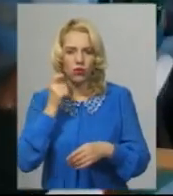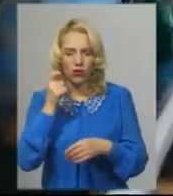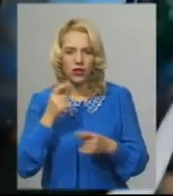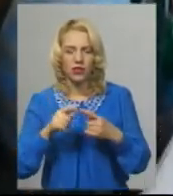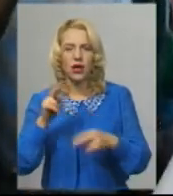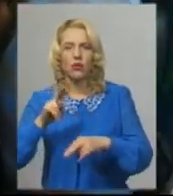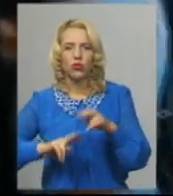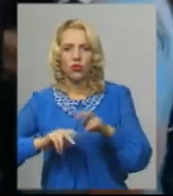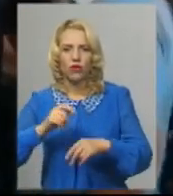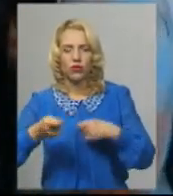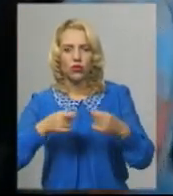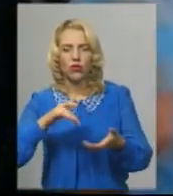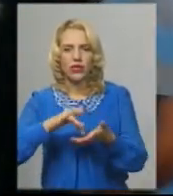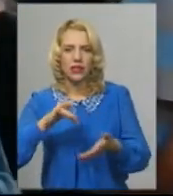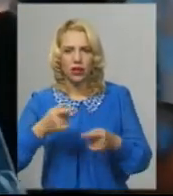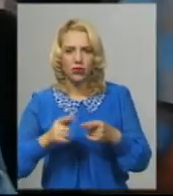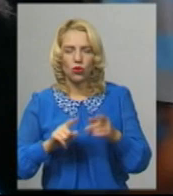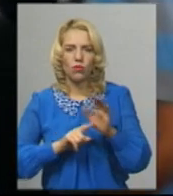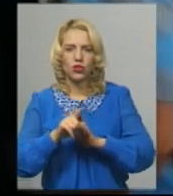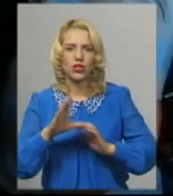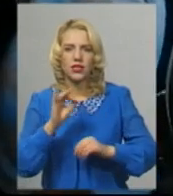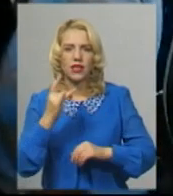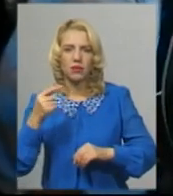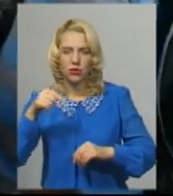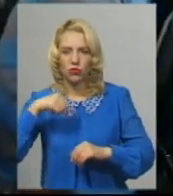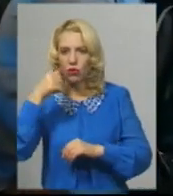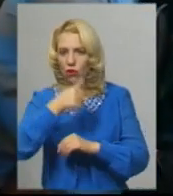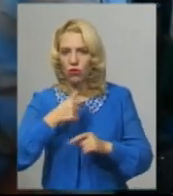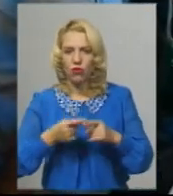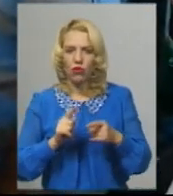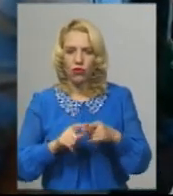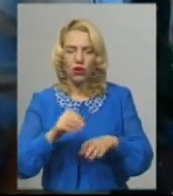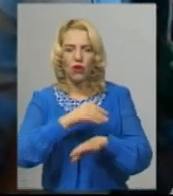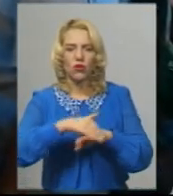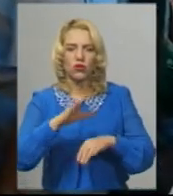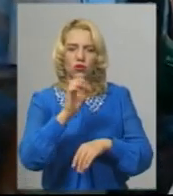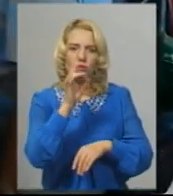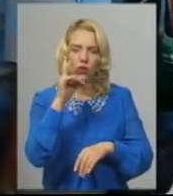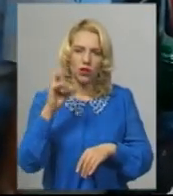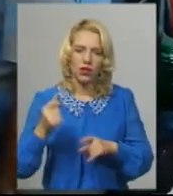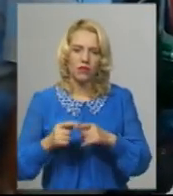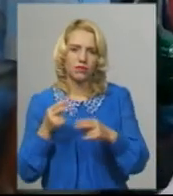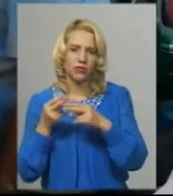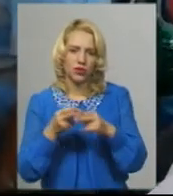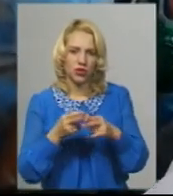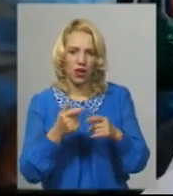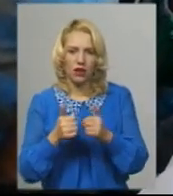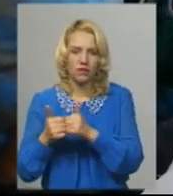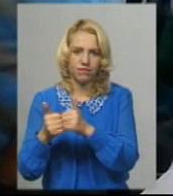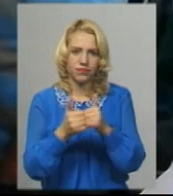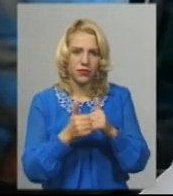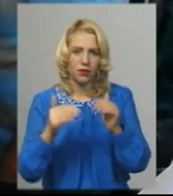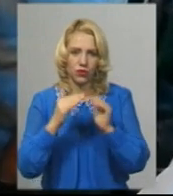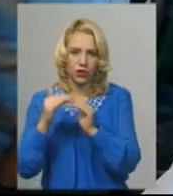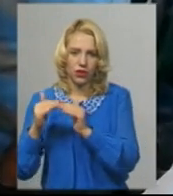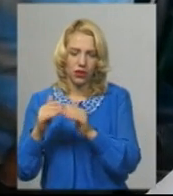розпочали у серпні цього року. За словами ініціативної групи, будівництво руйнує вулицю Соборну та будинки, які розташовані поруч. Більше про